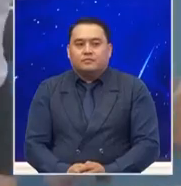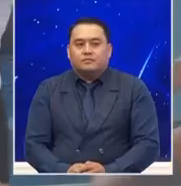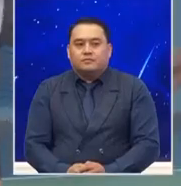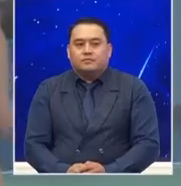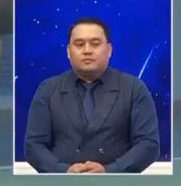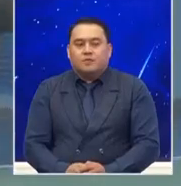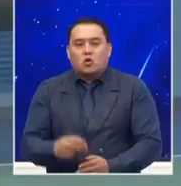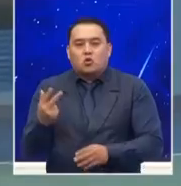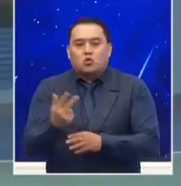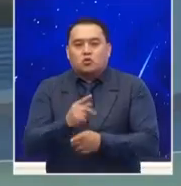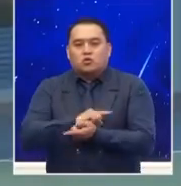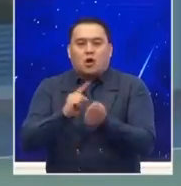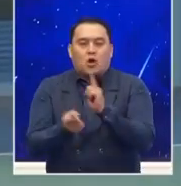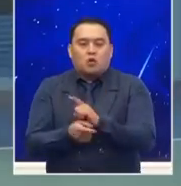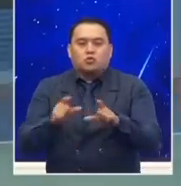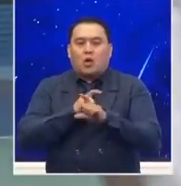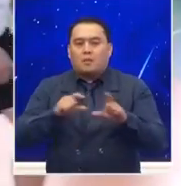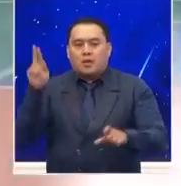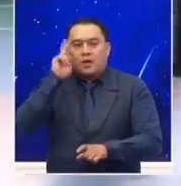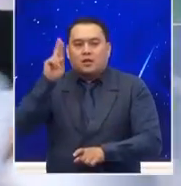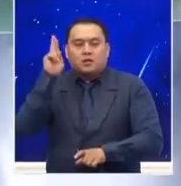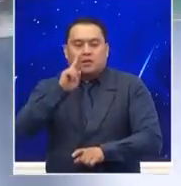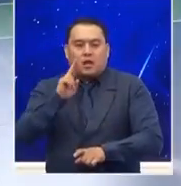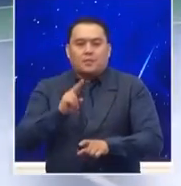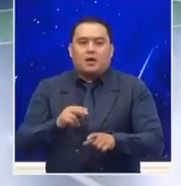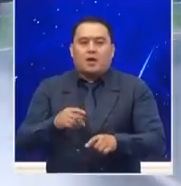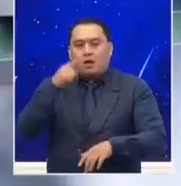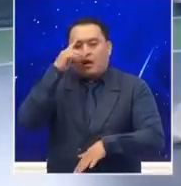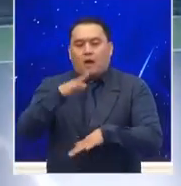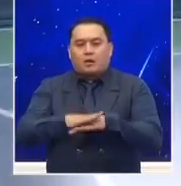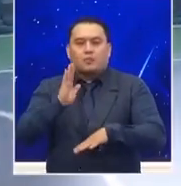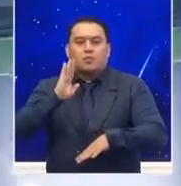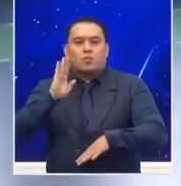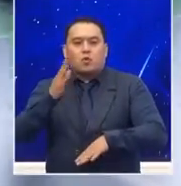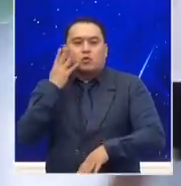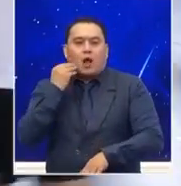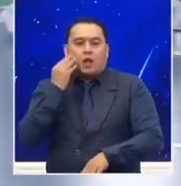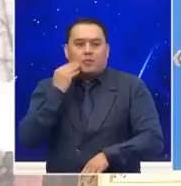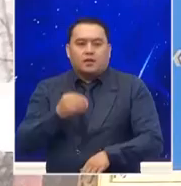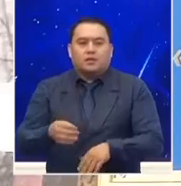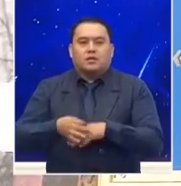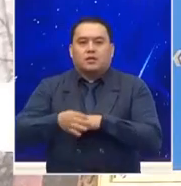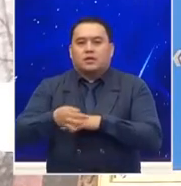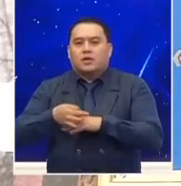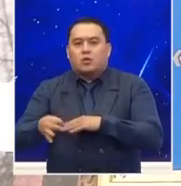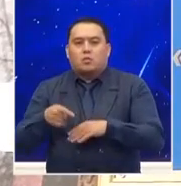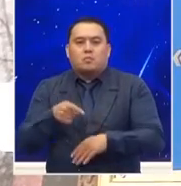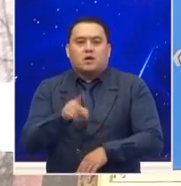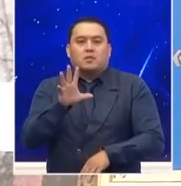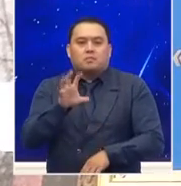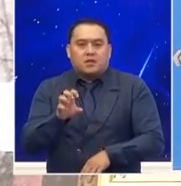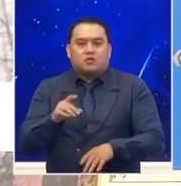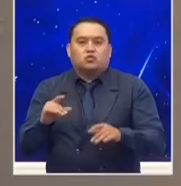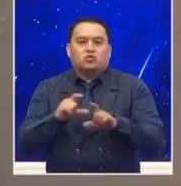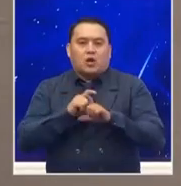Үш ауысымды мектептерді кеңейту президент пәрмені аясында әкімдік алдағы жылы Алматы аймағында тағы да 1500 орындық